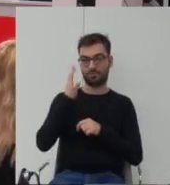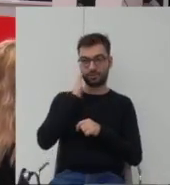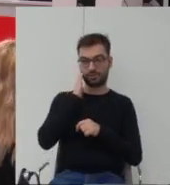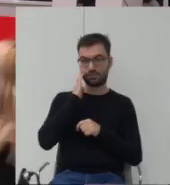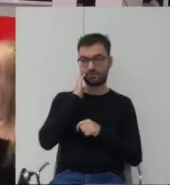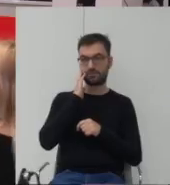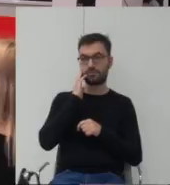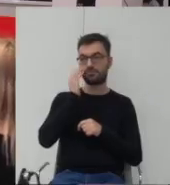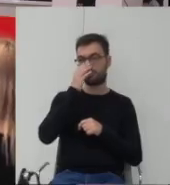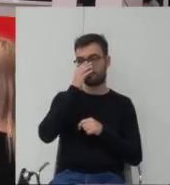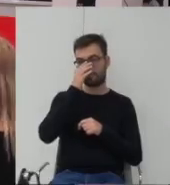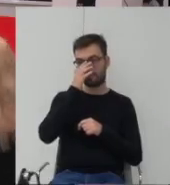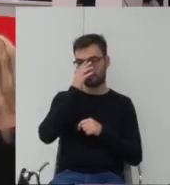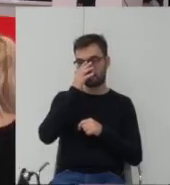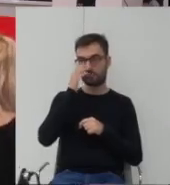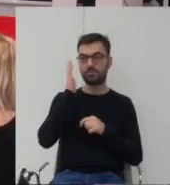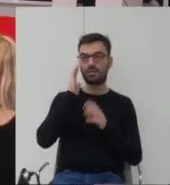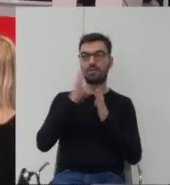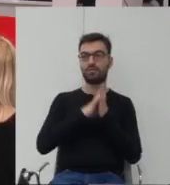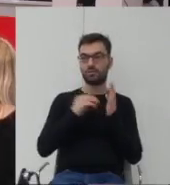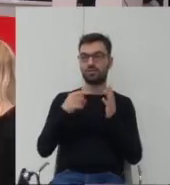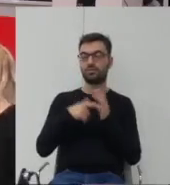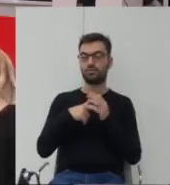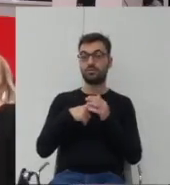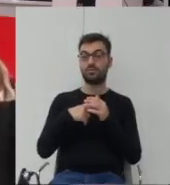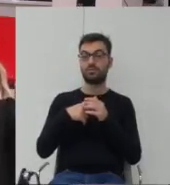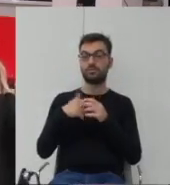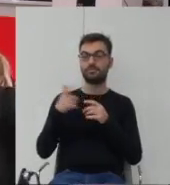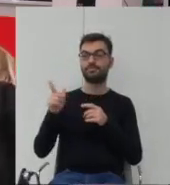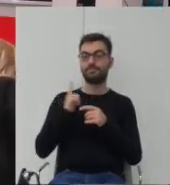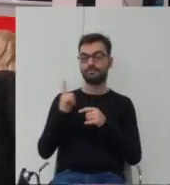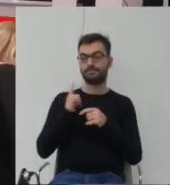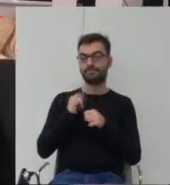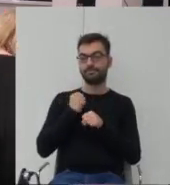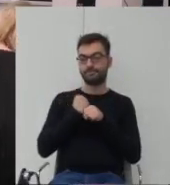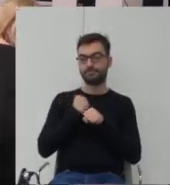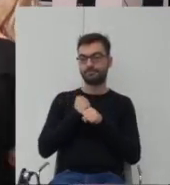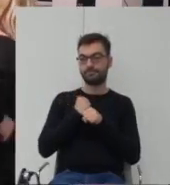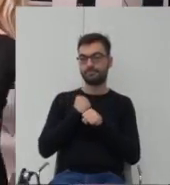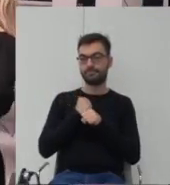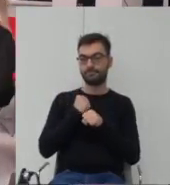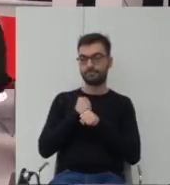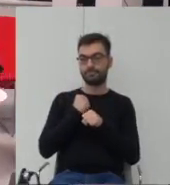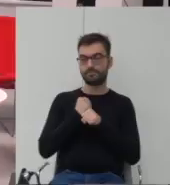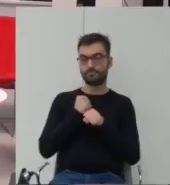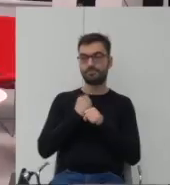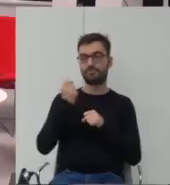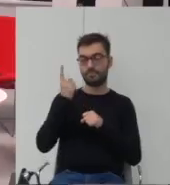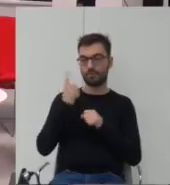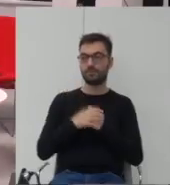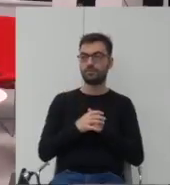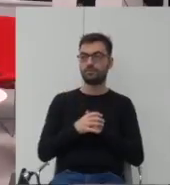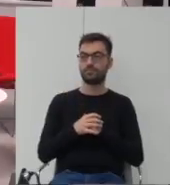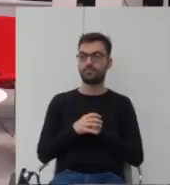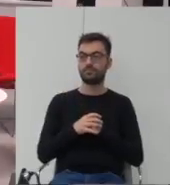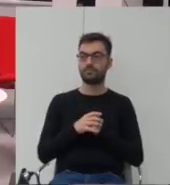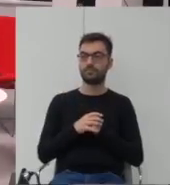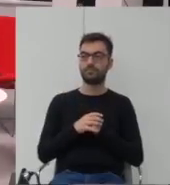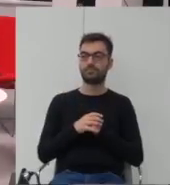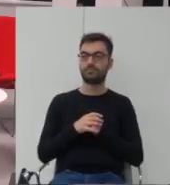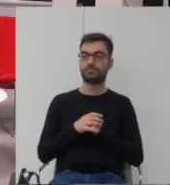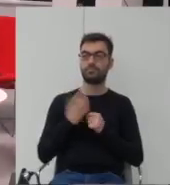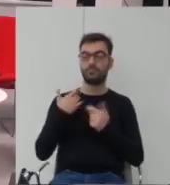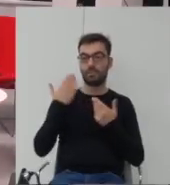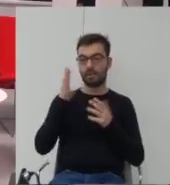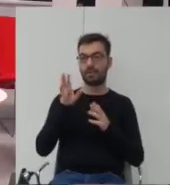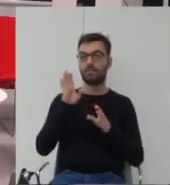mieszkanie. To jest mieszkanie wzorcowe i to jest efekt naszej Agnieszki, mojej inicjatywy. Żywię